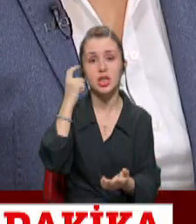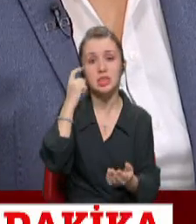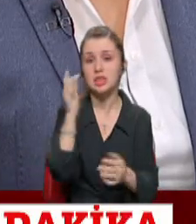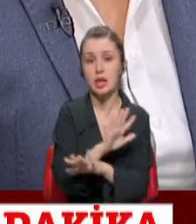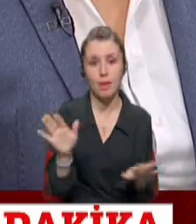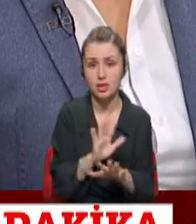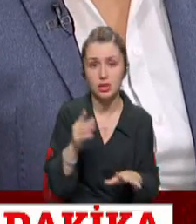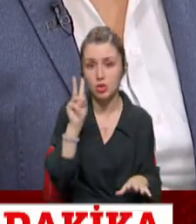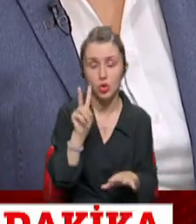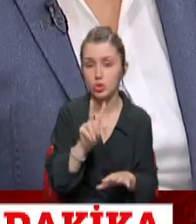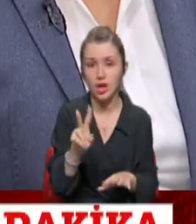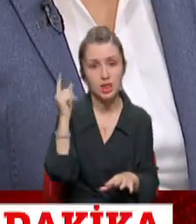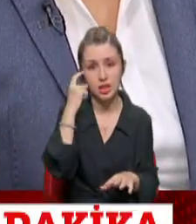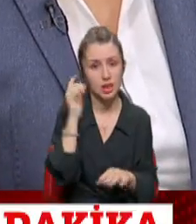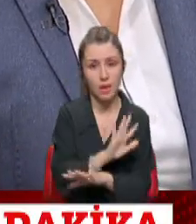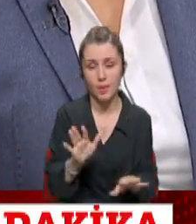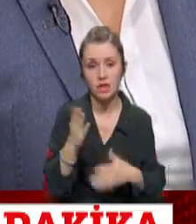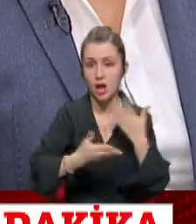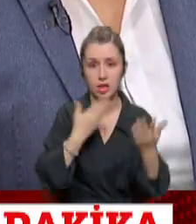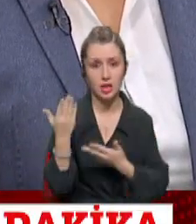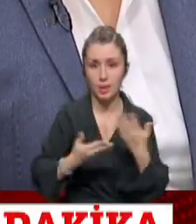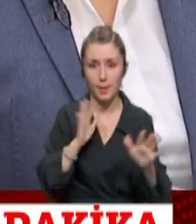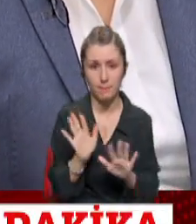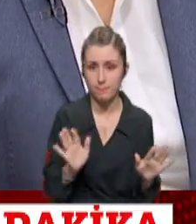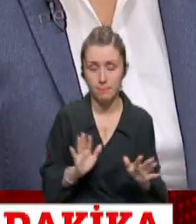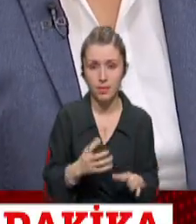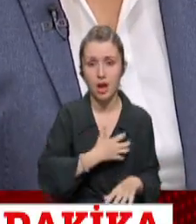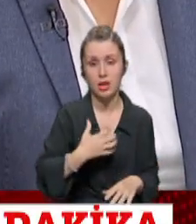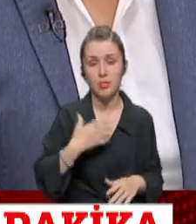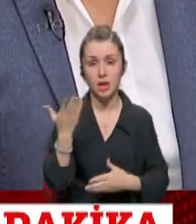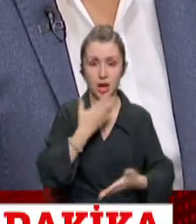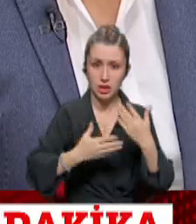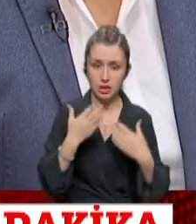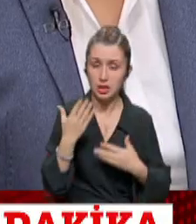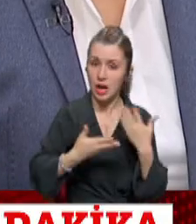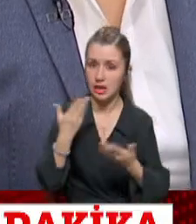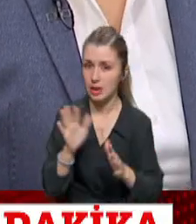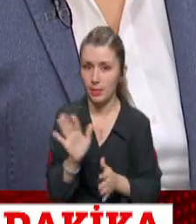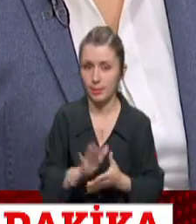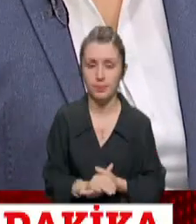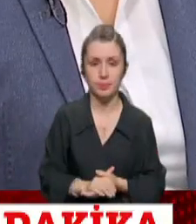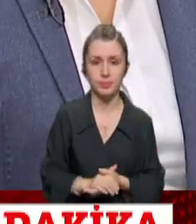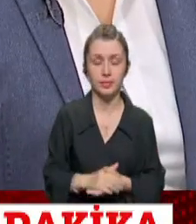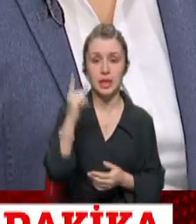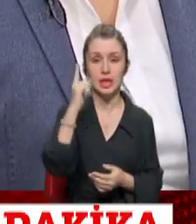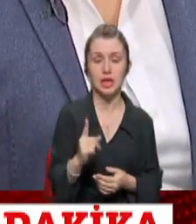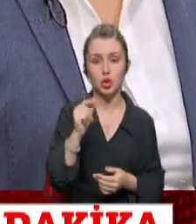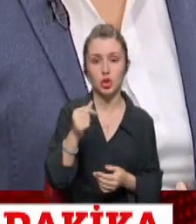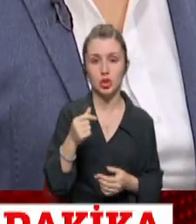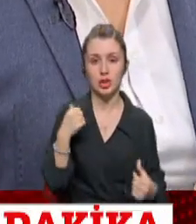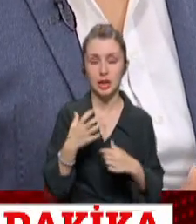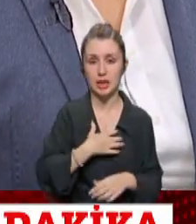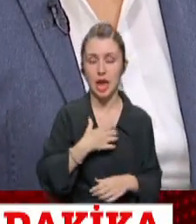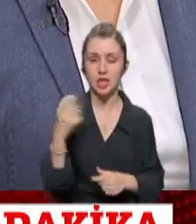halde yani. Öyle böyle değil. Anlatamam size gördüğüm manzaraları. Annemlerin anlattıklarını anlatamam. Bir ilk gün gene